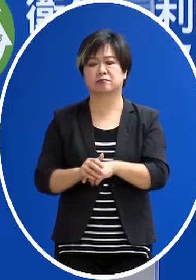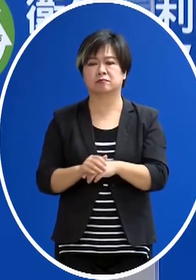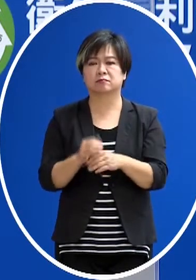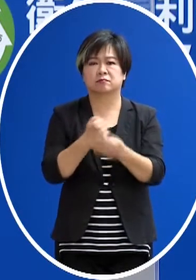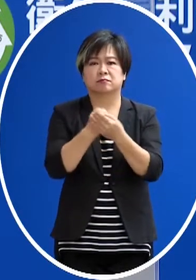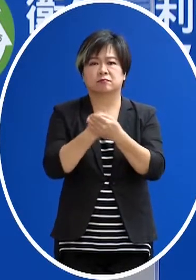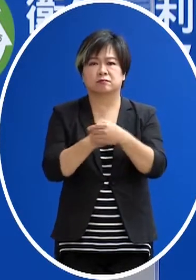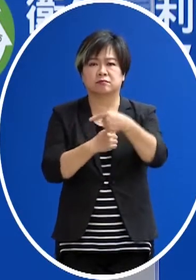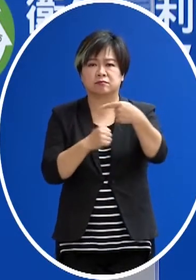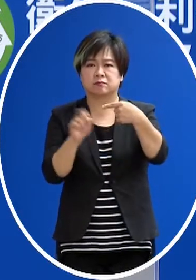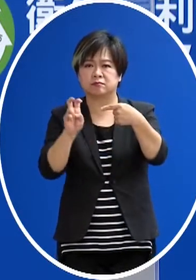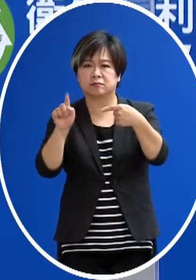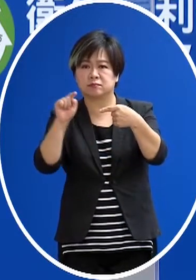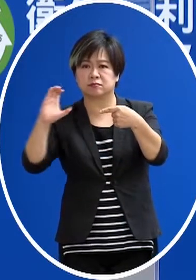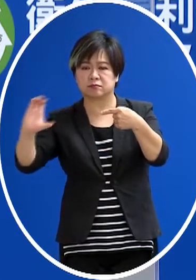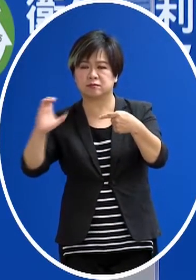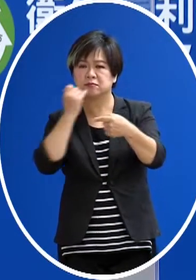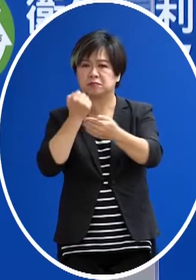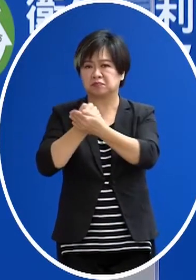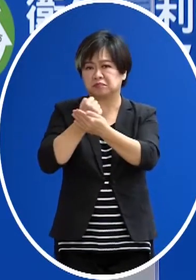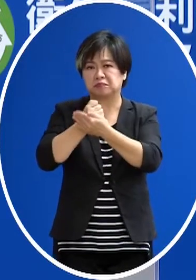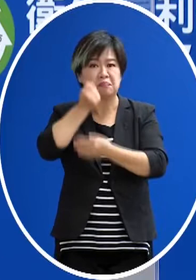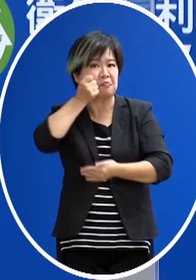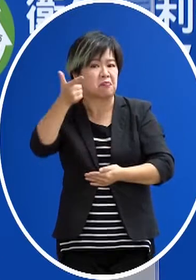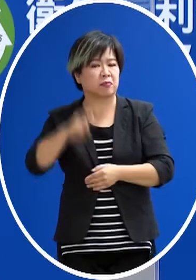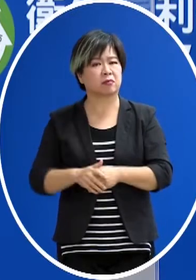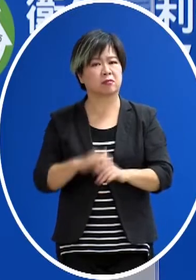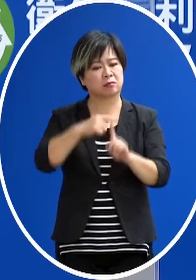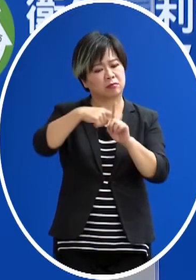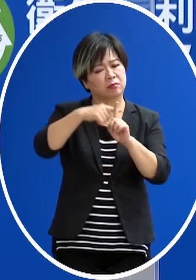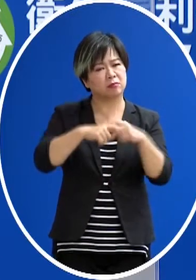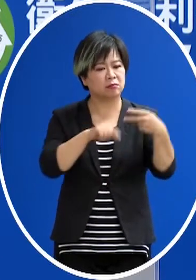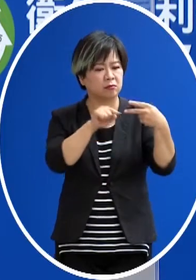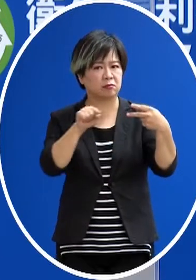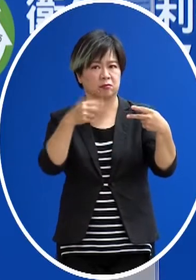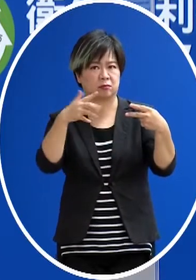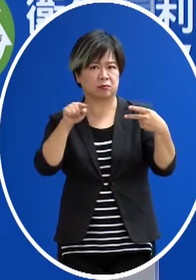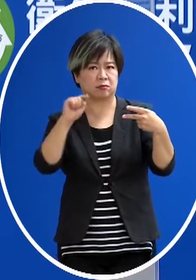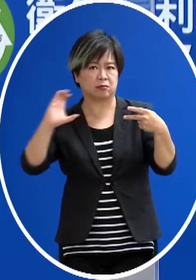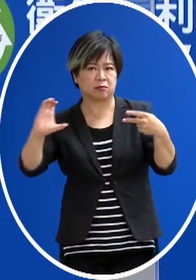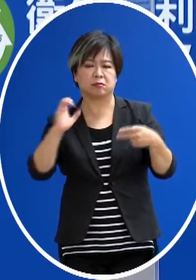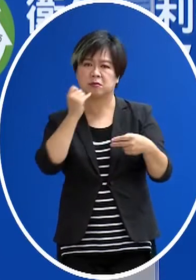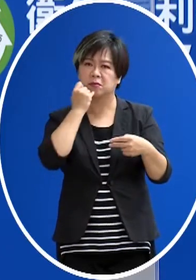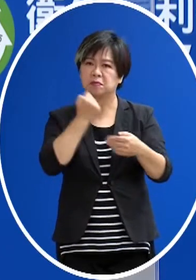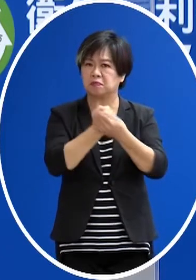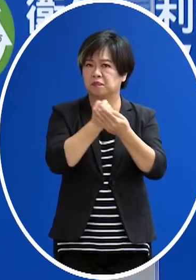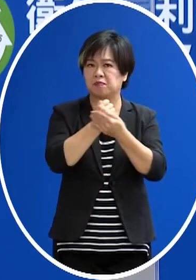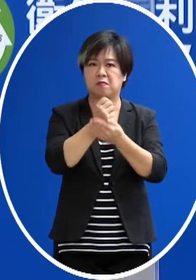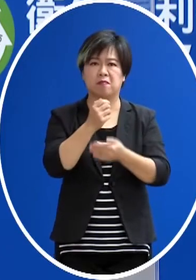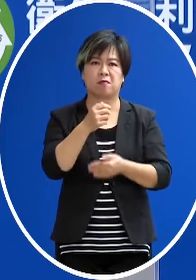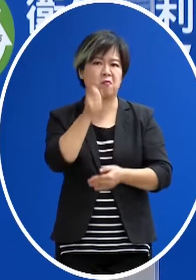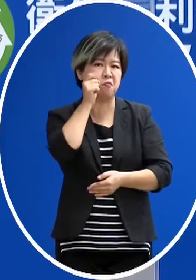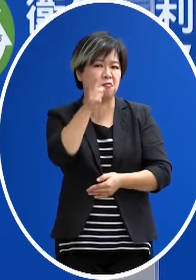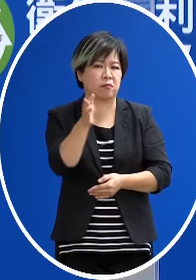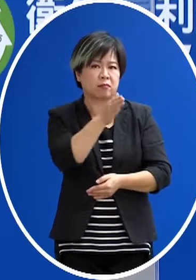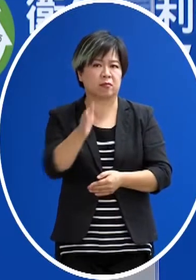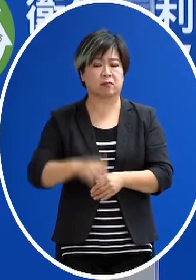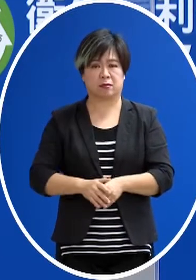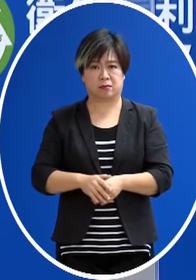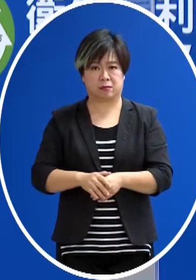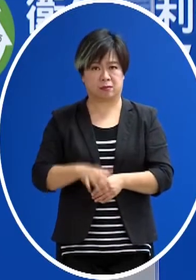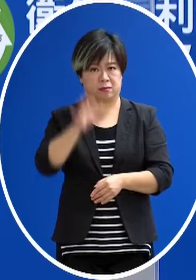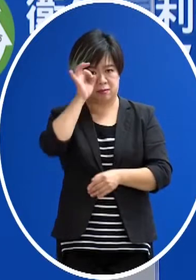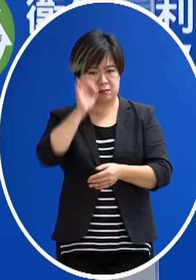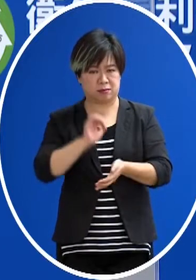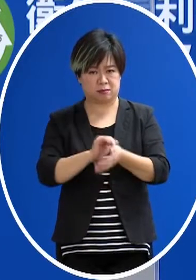可以保存6个月。于2到8度C的使用的期限是30天。那一临床试验结果，